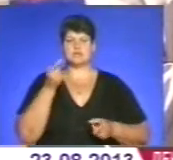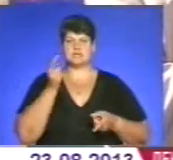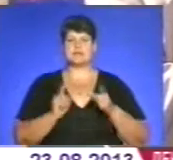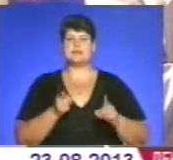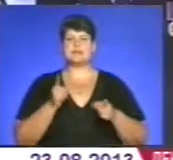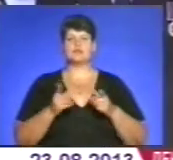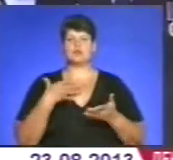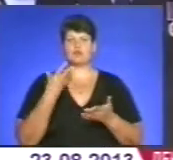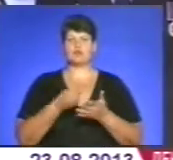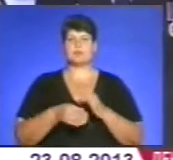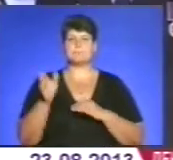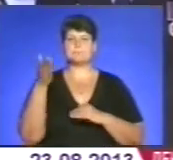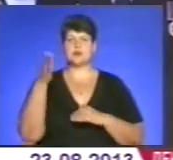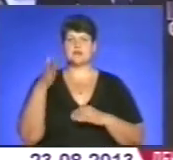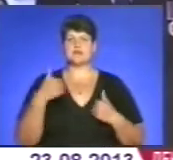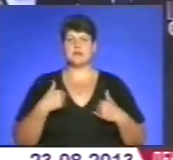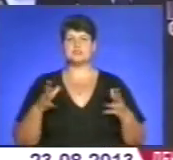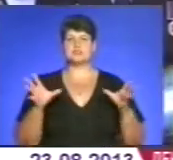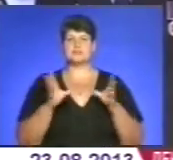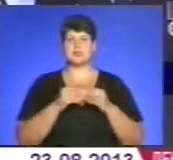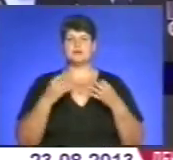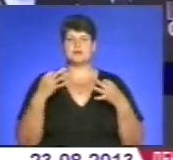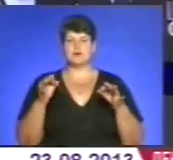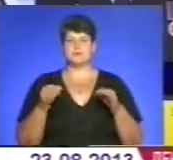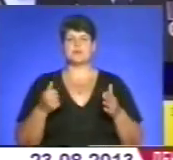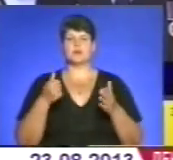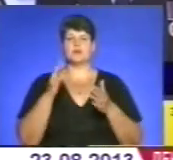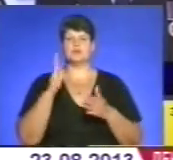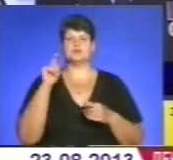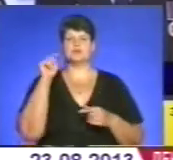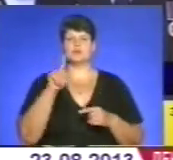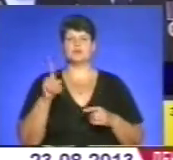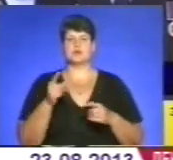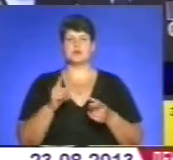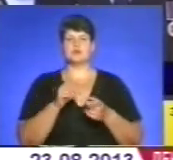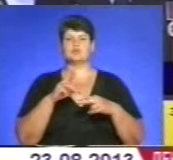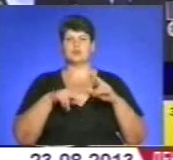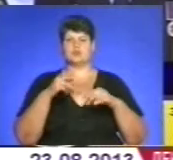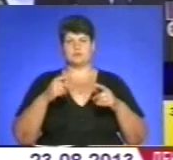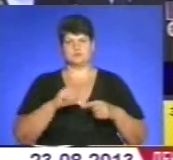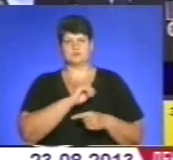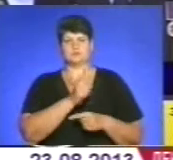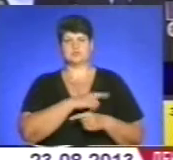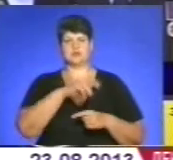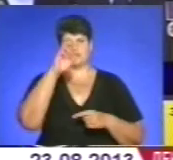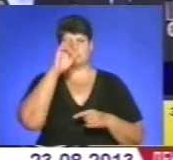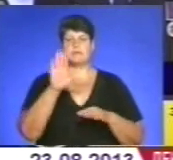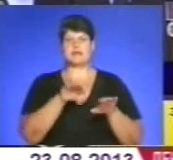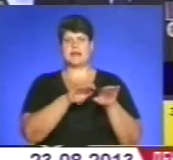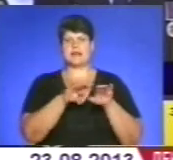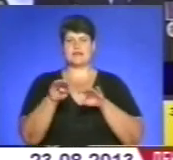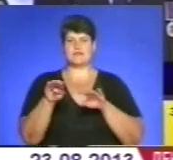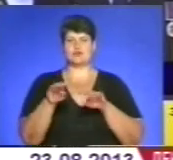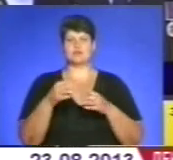своїм прапором. Наша спільна воля доведе нас до того, що ми збудуємо могутню державу і будемо рівною